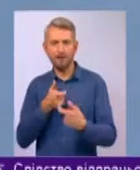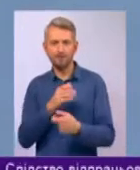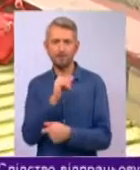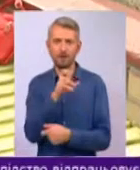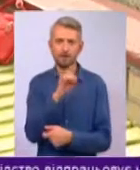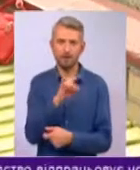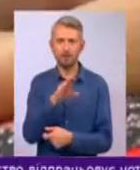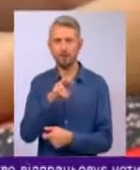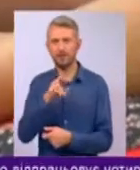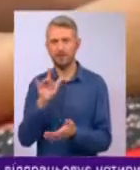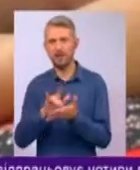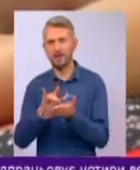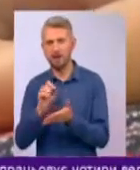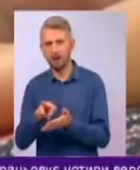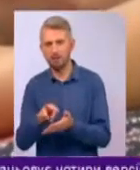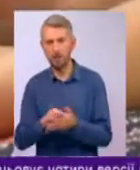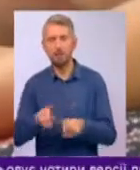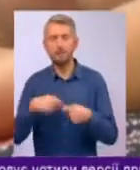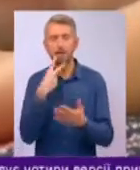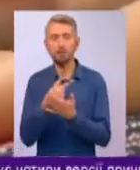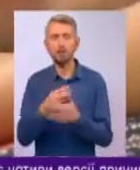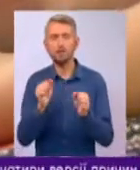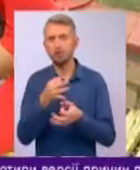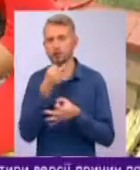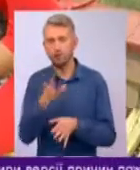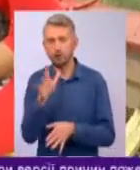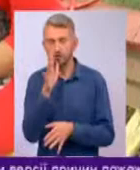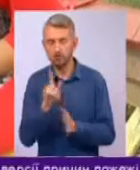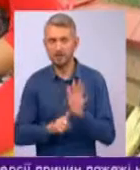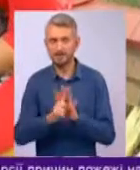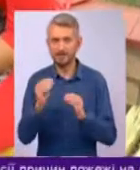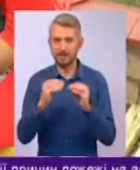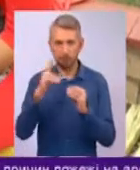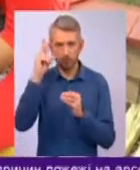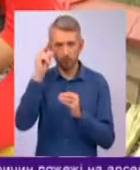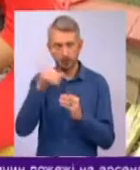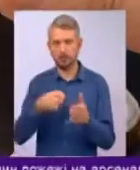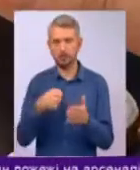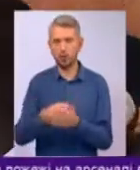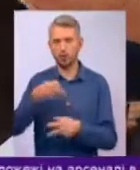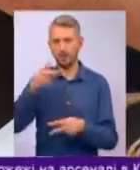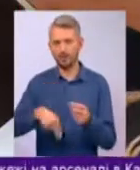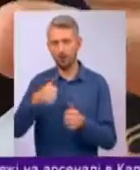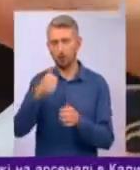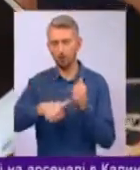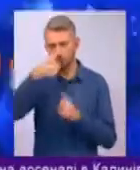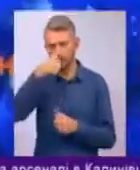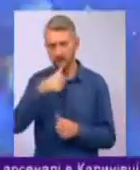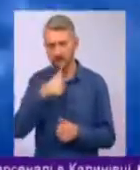або Telegram-ботом. Передати показання можна у будь-який час із 10-го числа і до кінця кожного